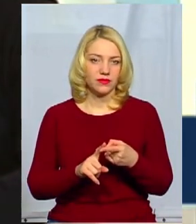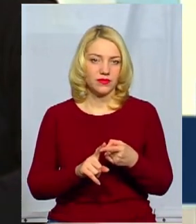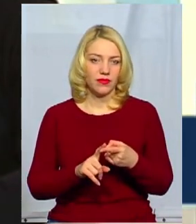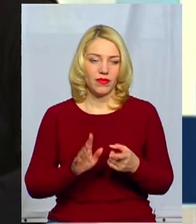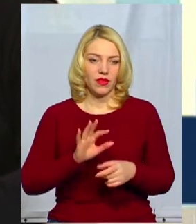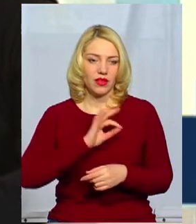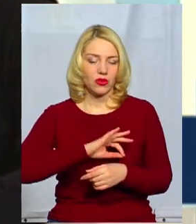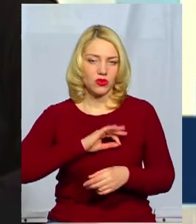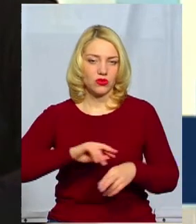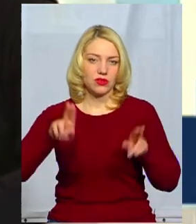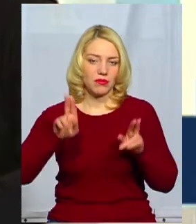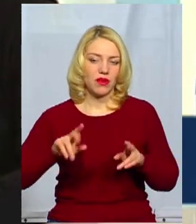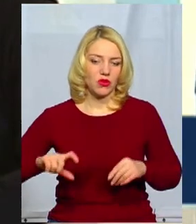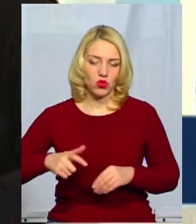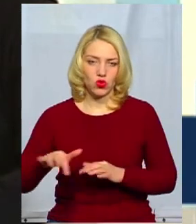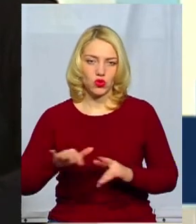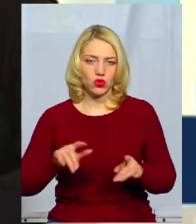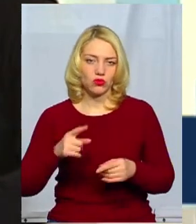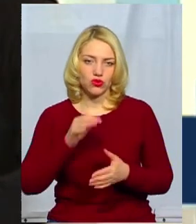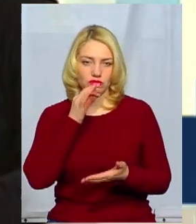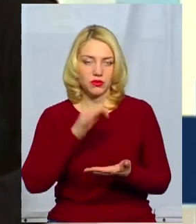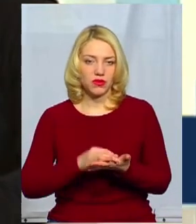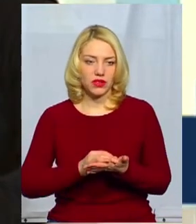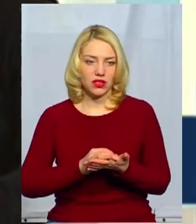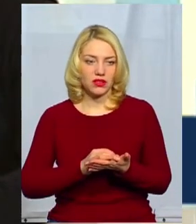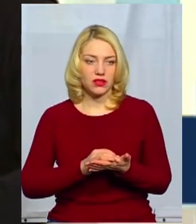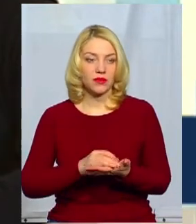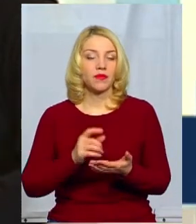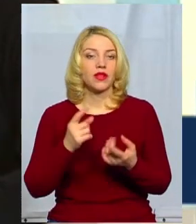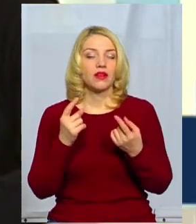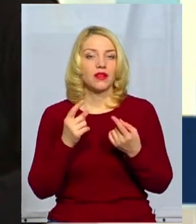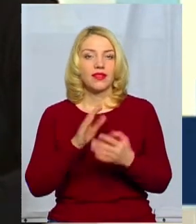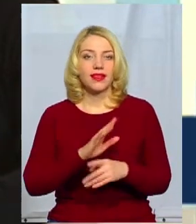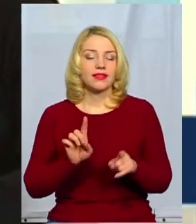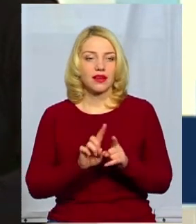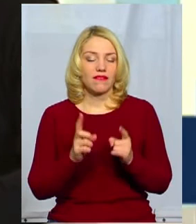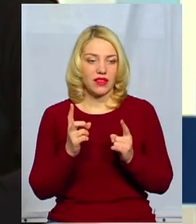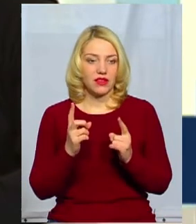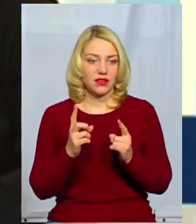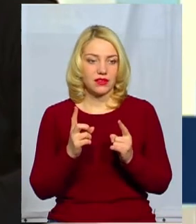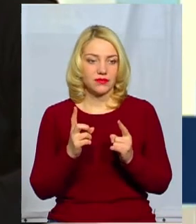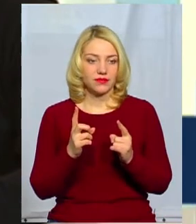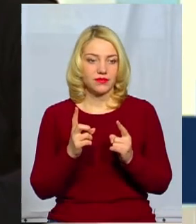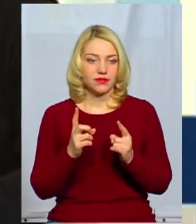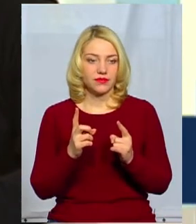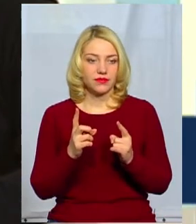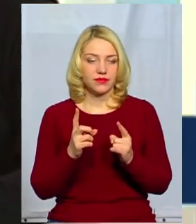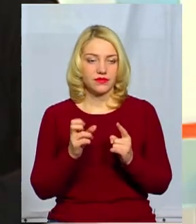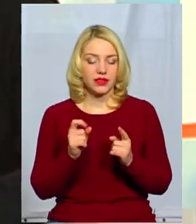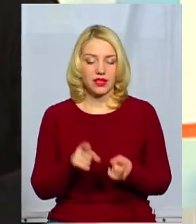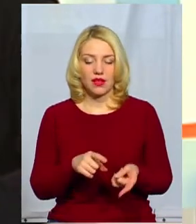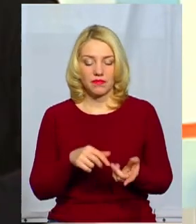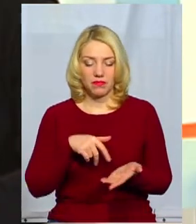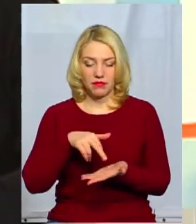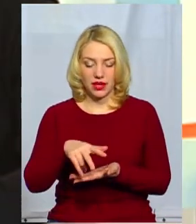не користується правилами дорожнього руху, тому що відповідальність зовсім не така аж велика за перехід не